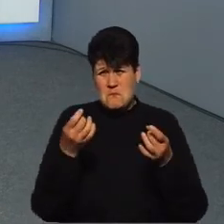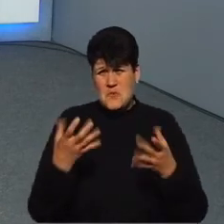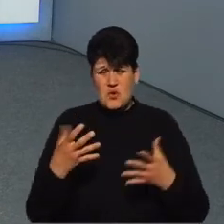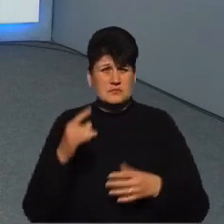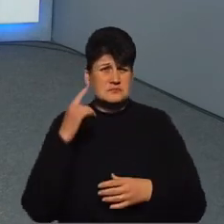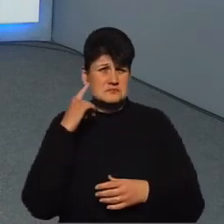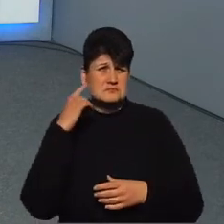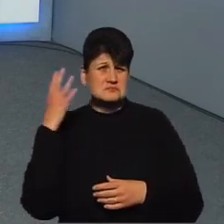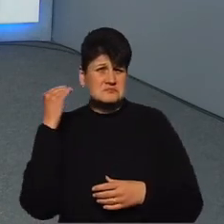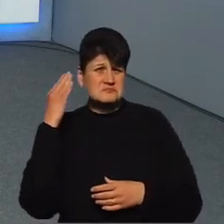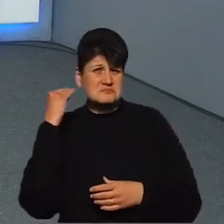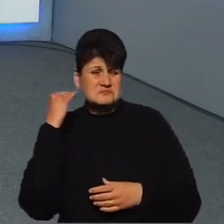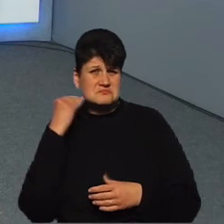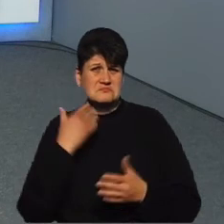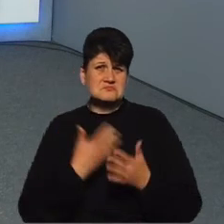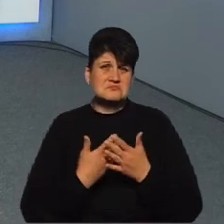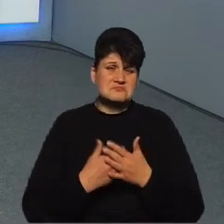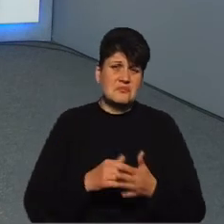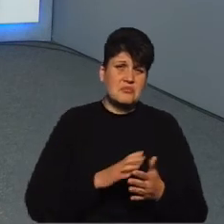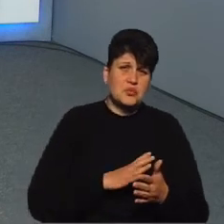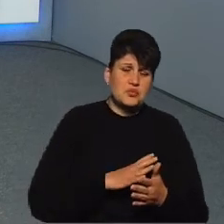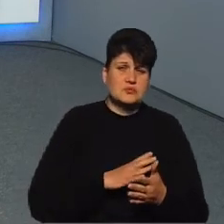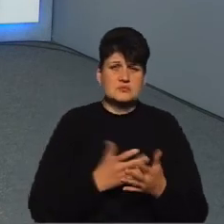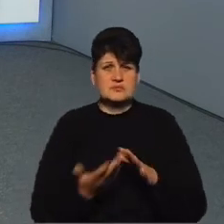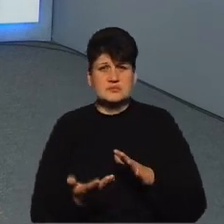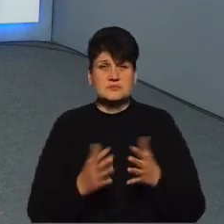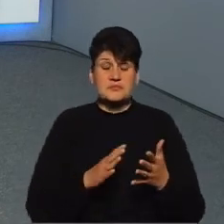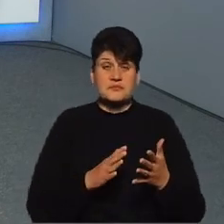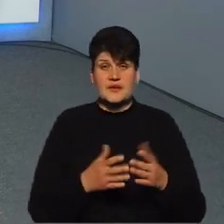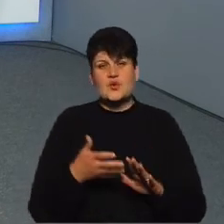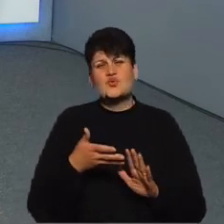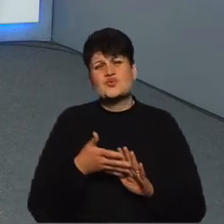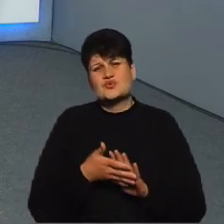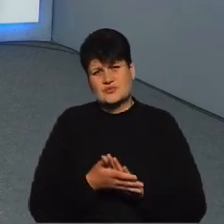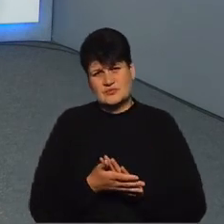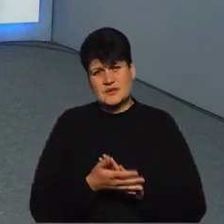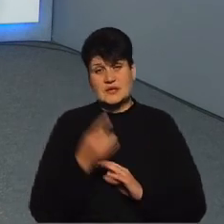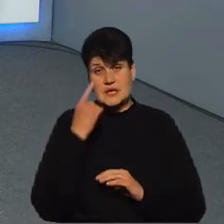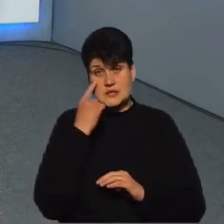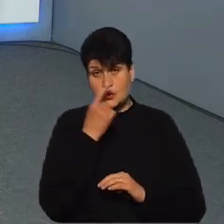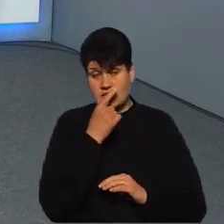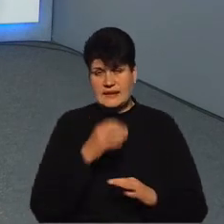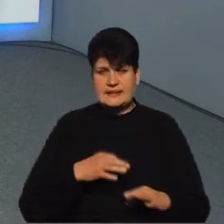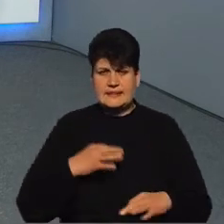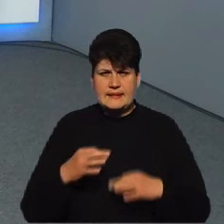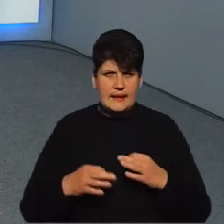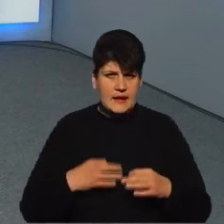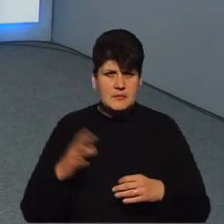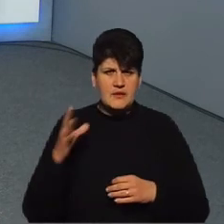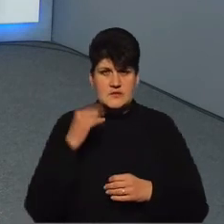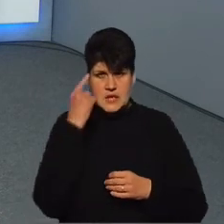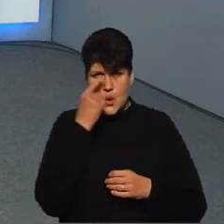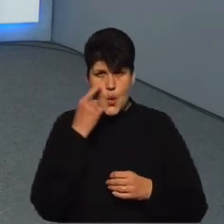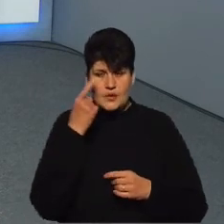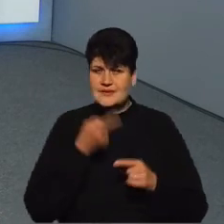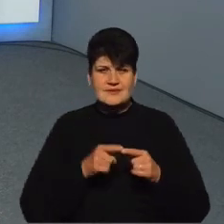от буцім це було. Розумієте, зорові нерви і вся структура ока – це не ті